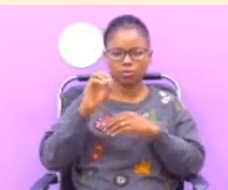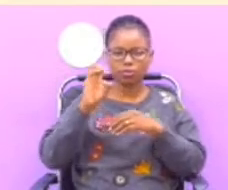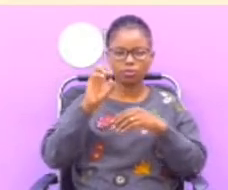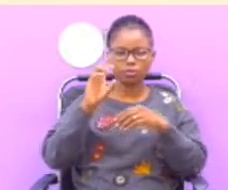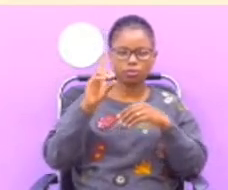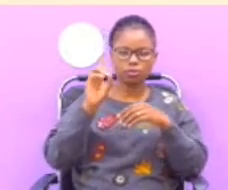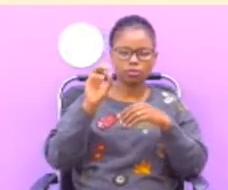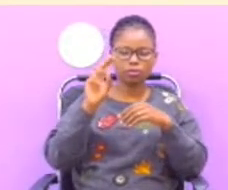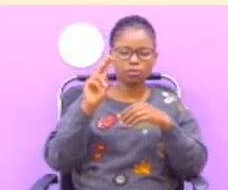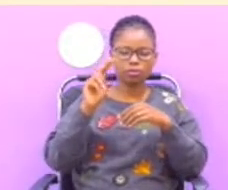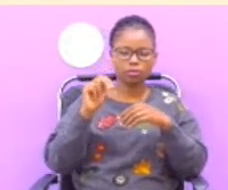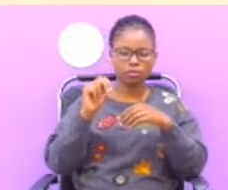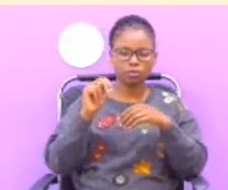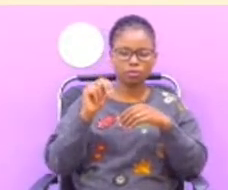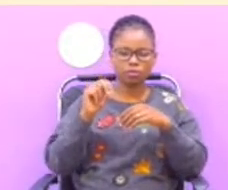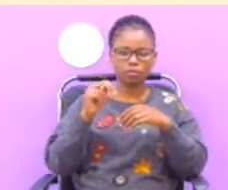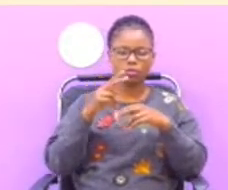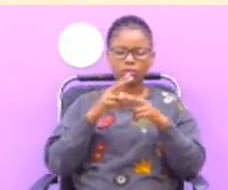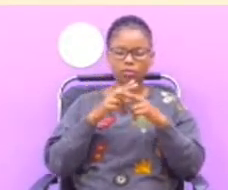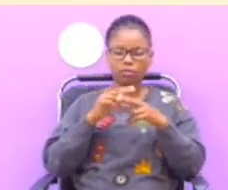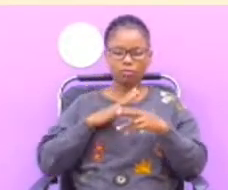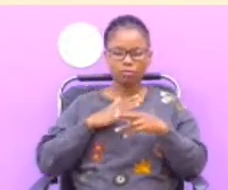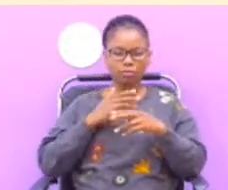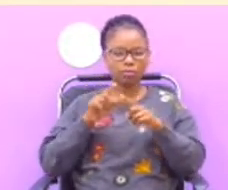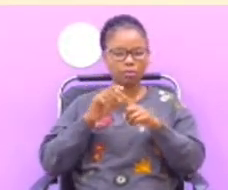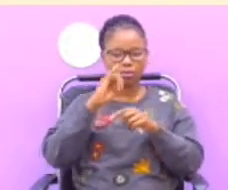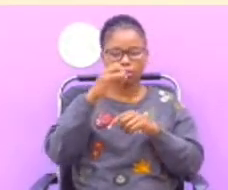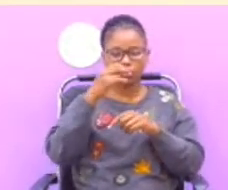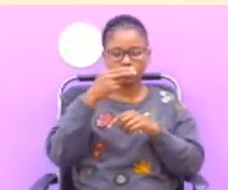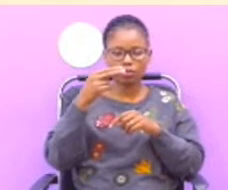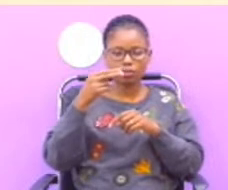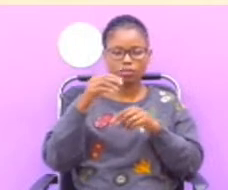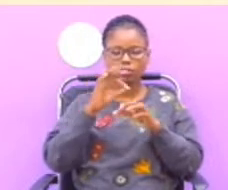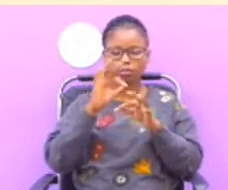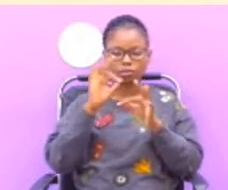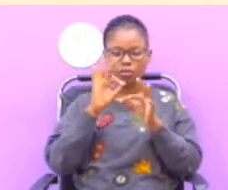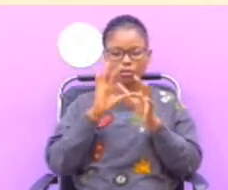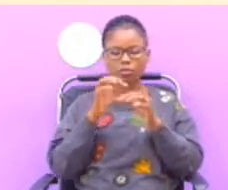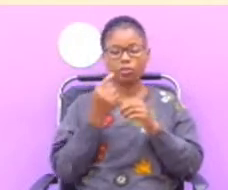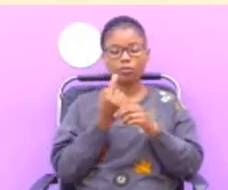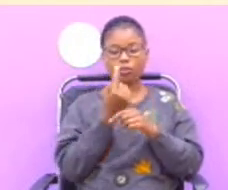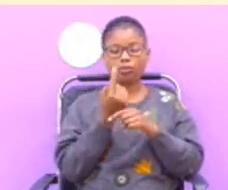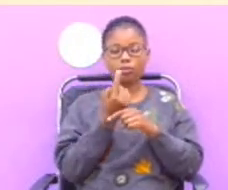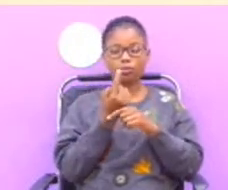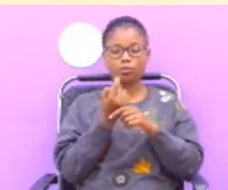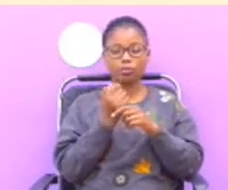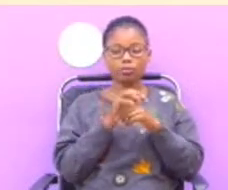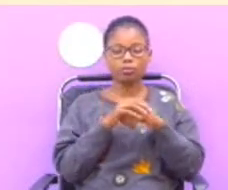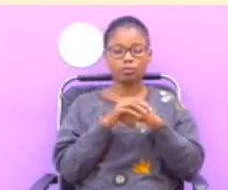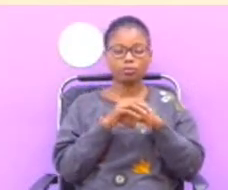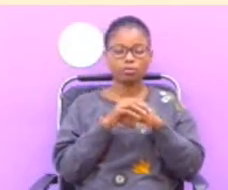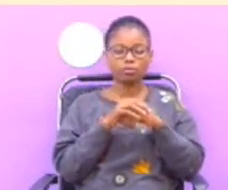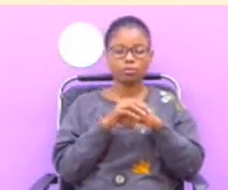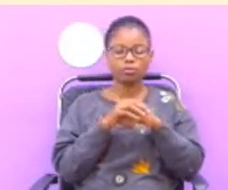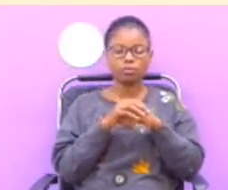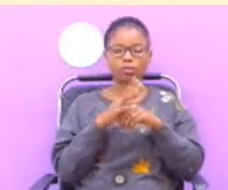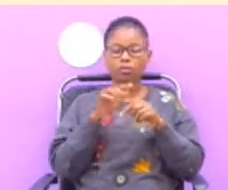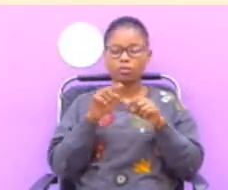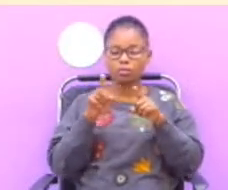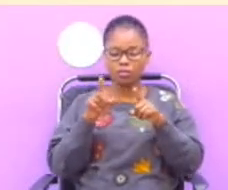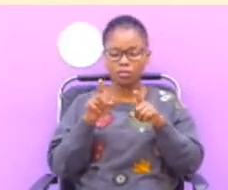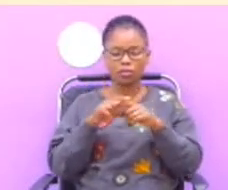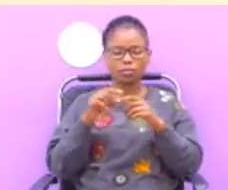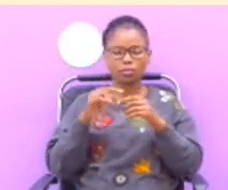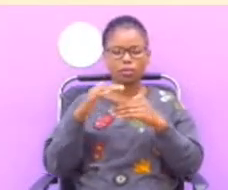cianetanio na rĩtwa rĩakwa. Ũguo nĩguo Jehova ekuga, o we mwĩki ũguo. Ũyũ nowe ũgwĩka ũguo, nowe ũgũthinga mĩanya